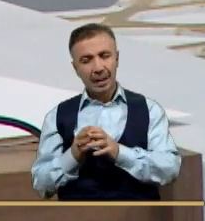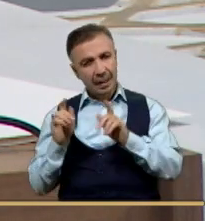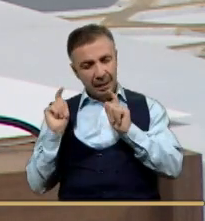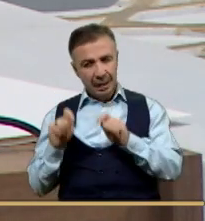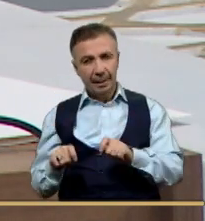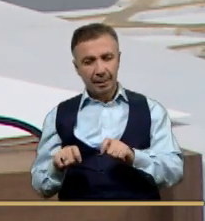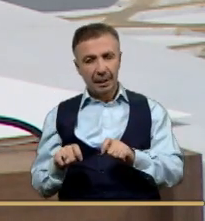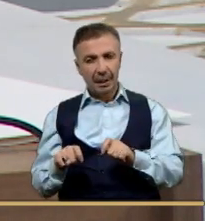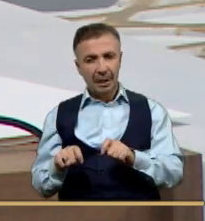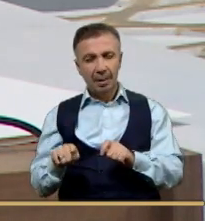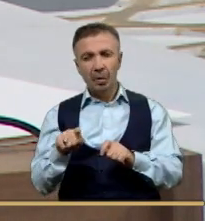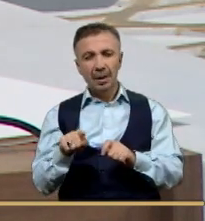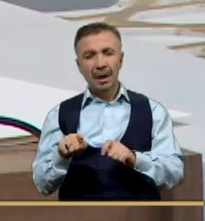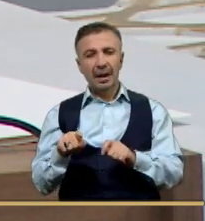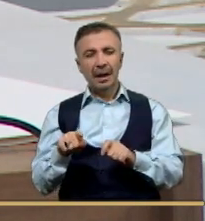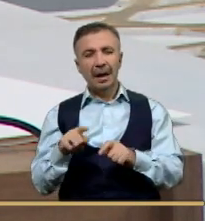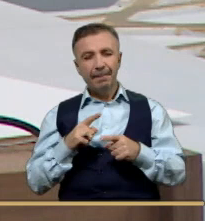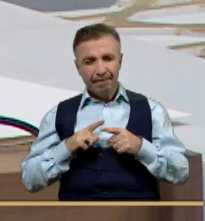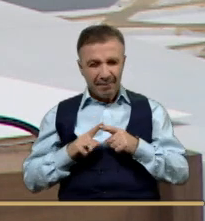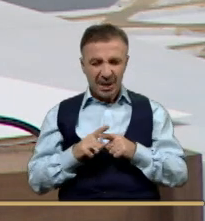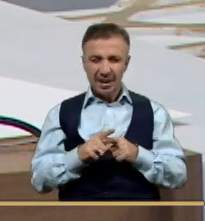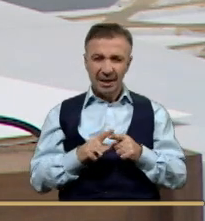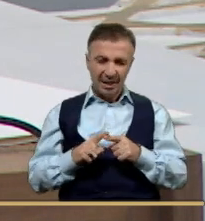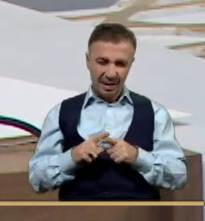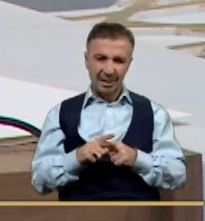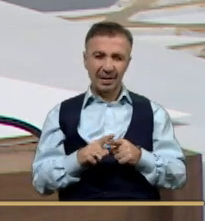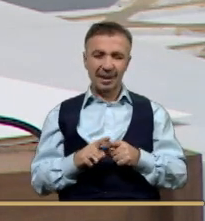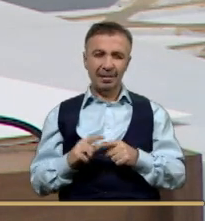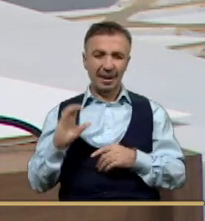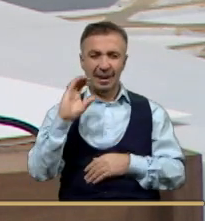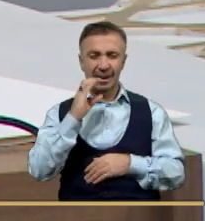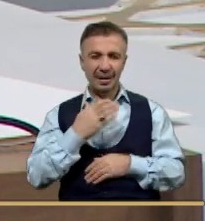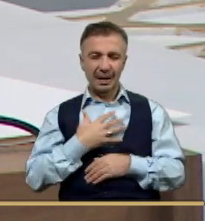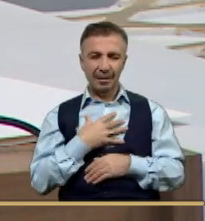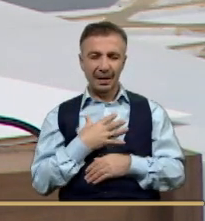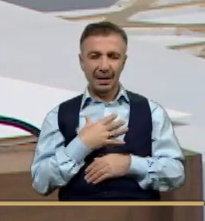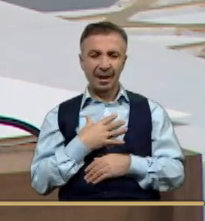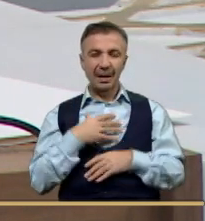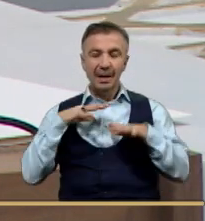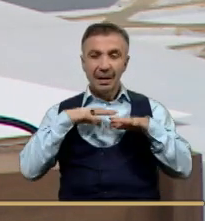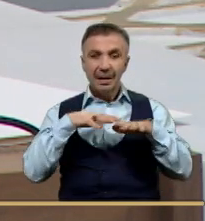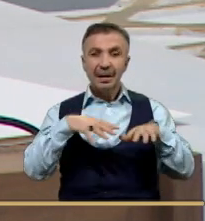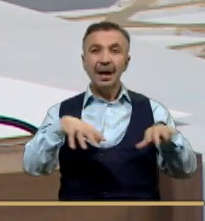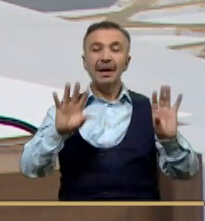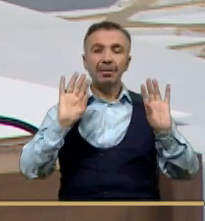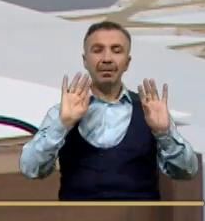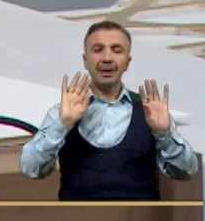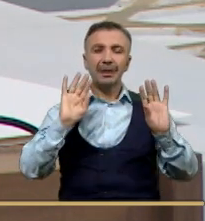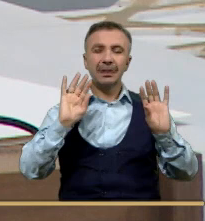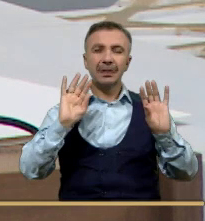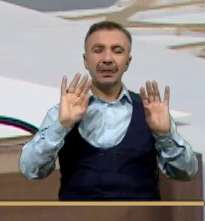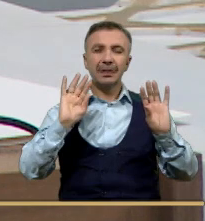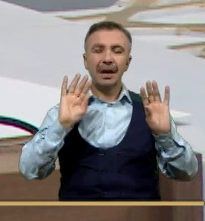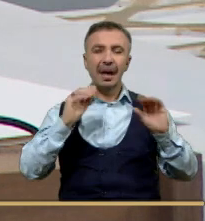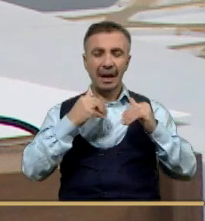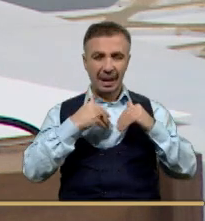kullanarak bıçak kesilir gibi İslam'ın yayılmasını durdurdular. Ve